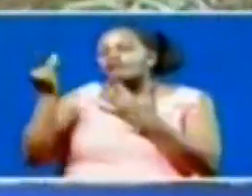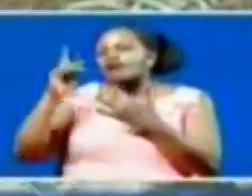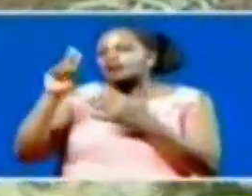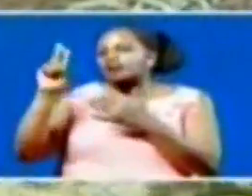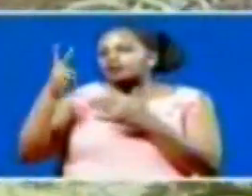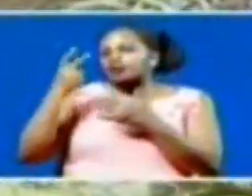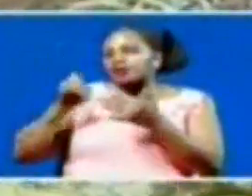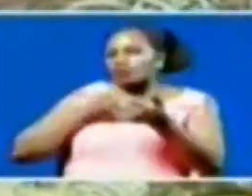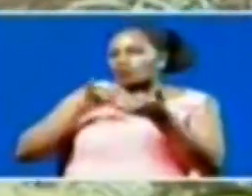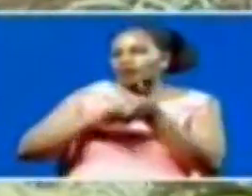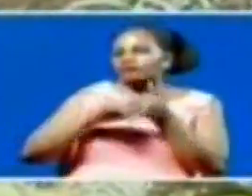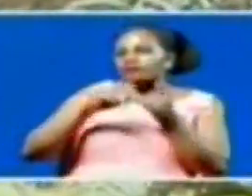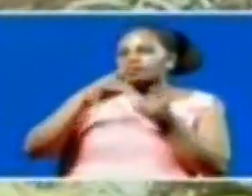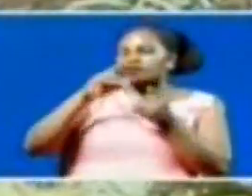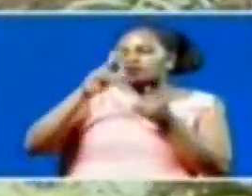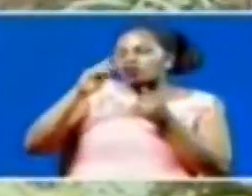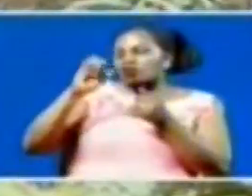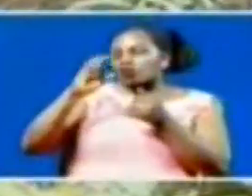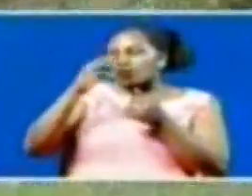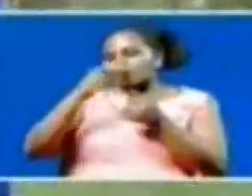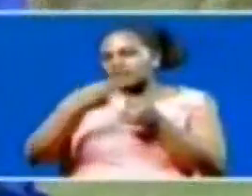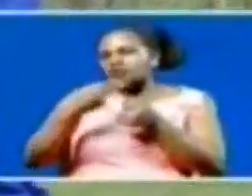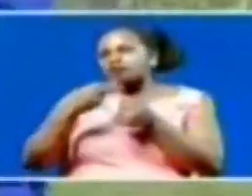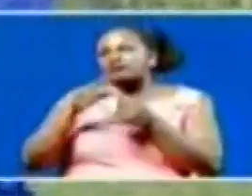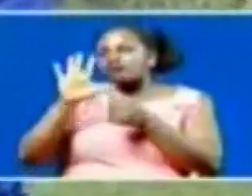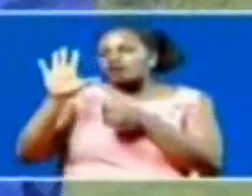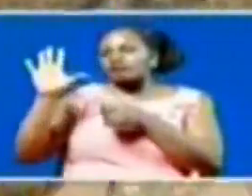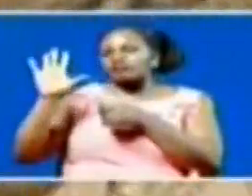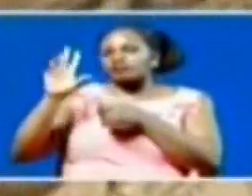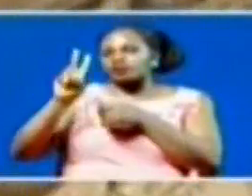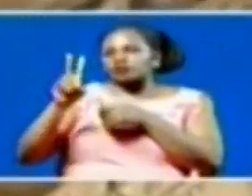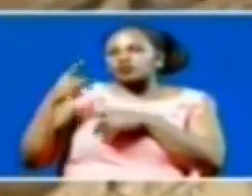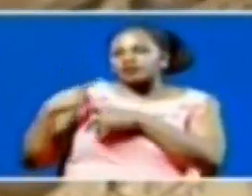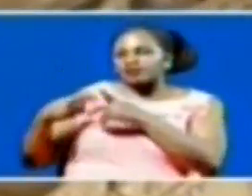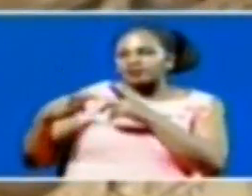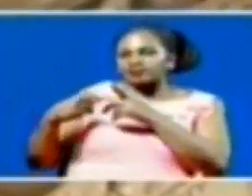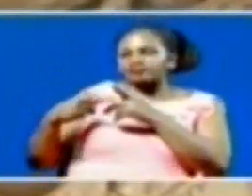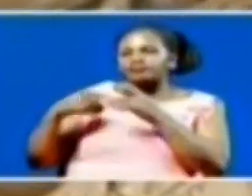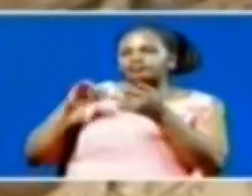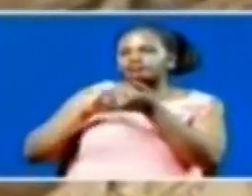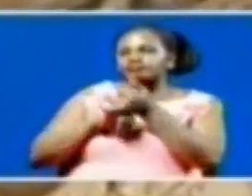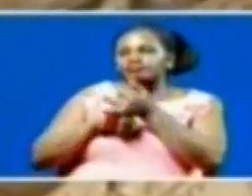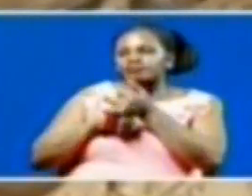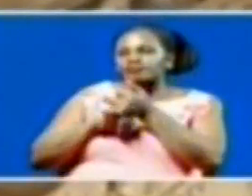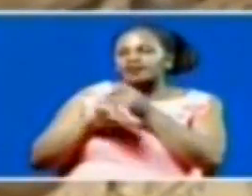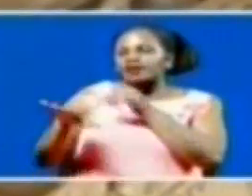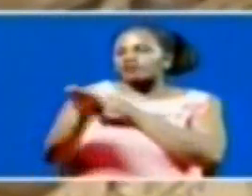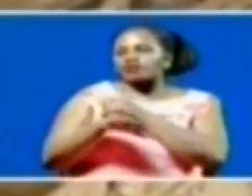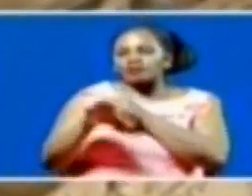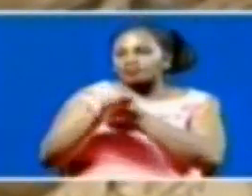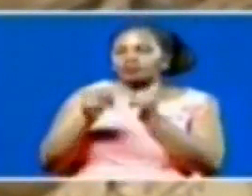pili Josephine Jepkoech, mkewe wa miaka 52. Ndoa iliyovunjwa katika